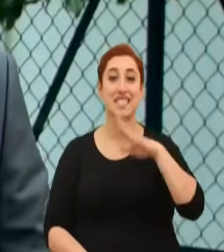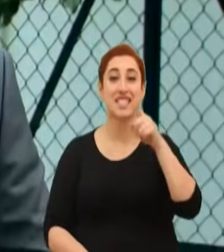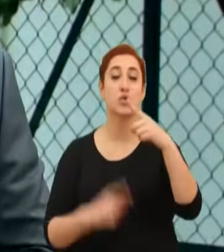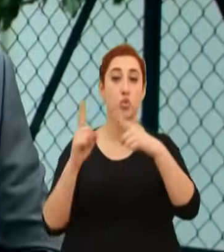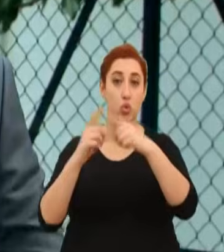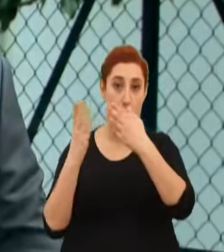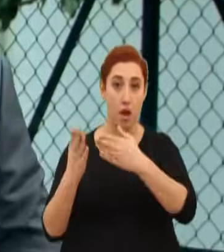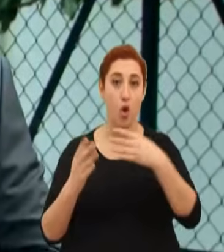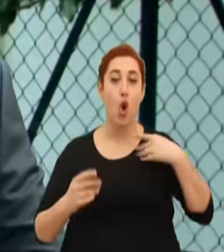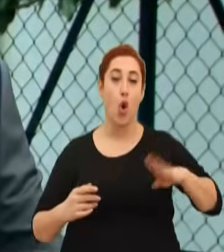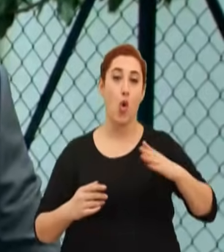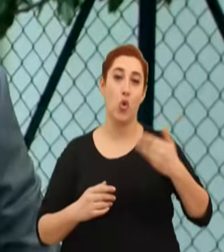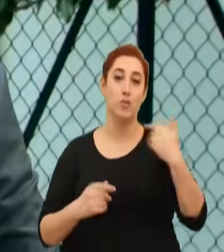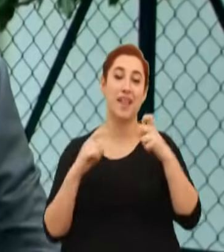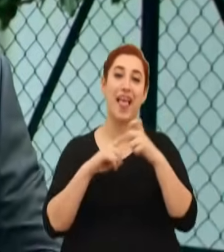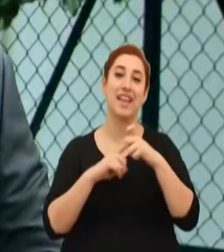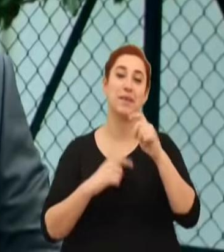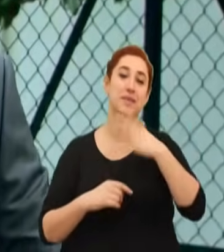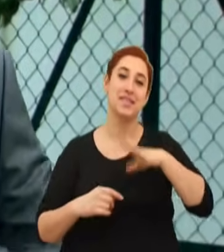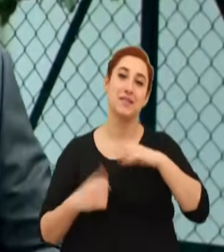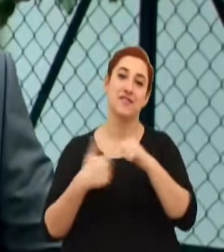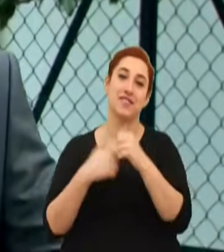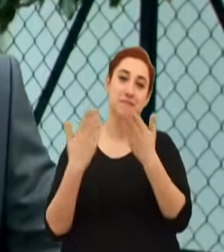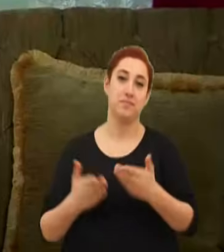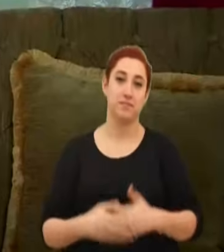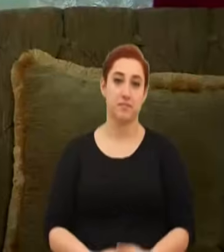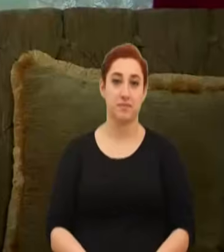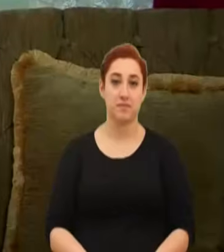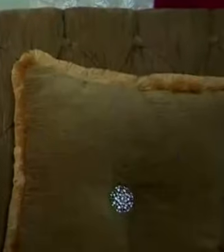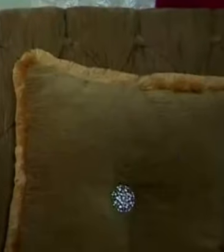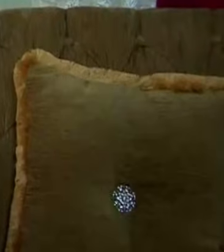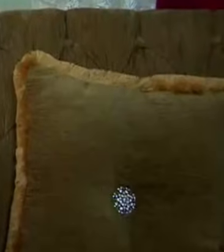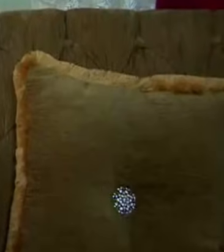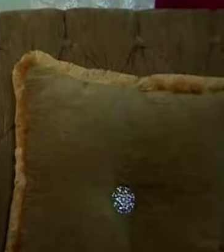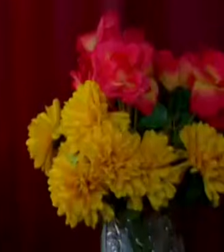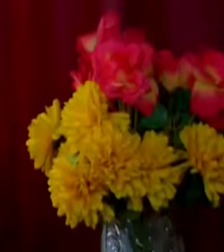kızınız Tuğba'yı oğlumuz Erdem'e istiyoruz efendim.